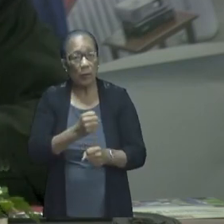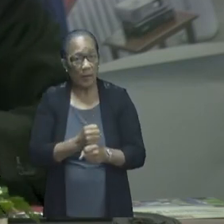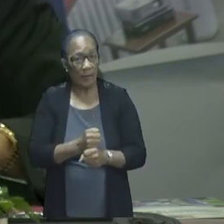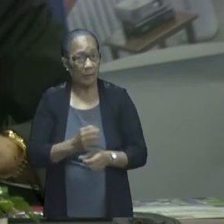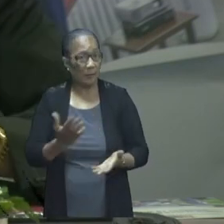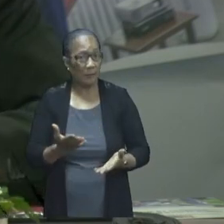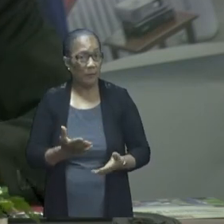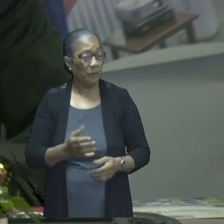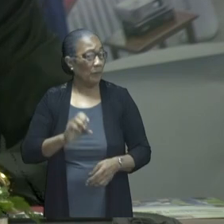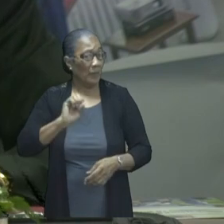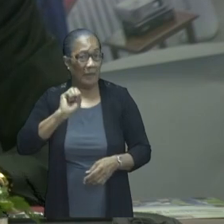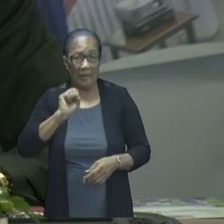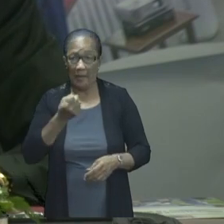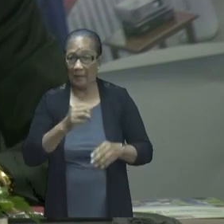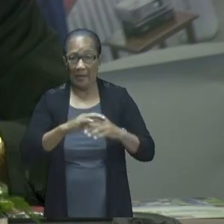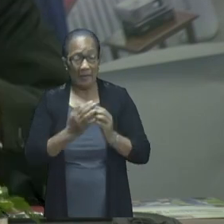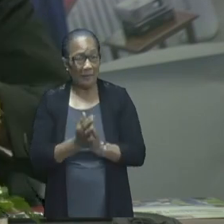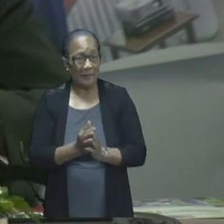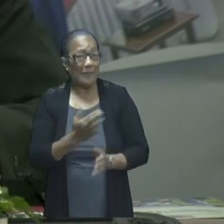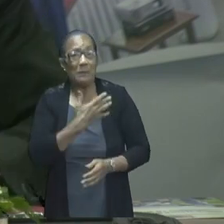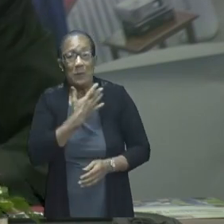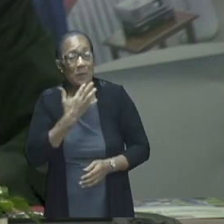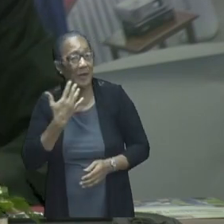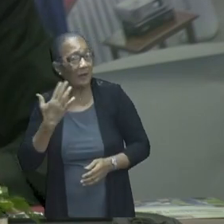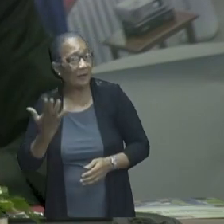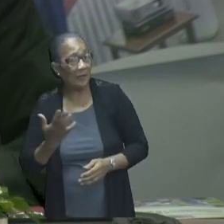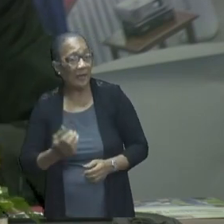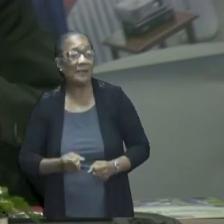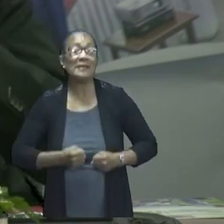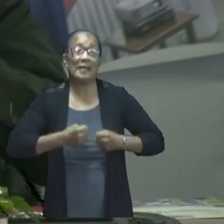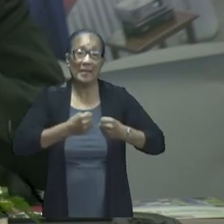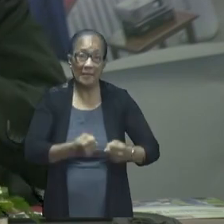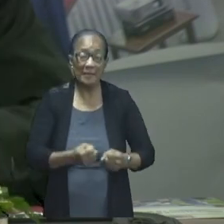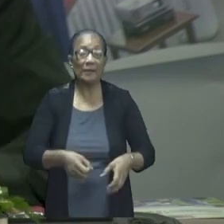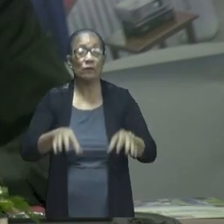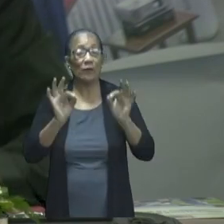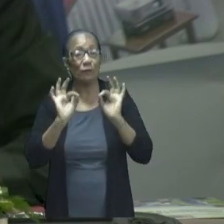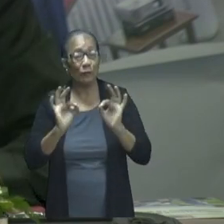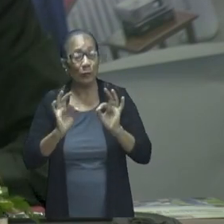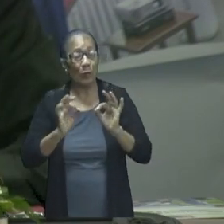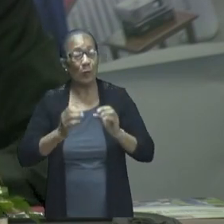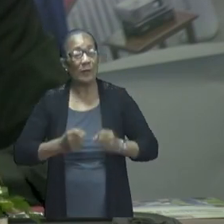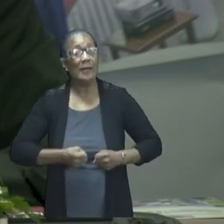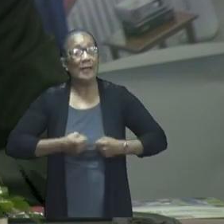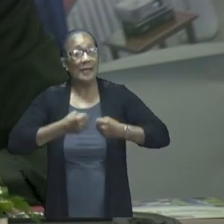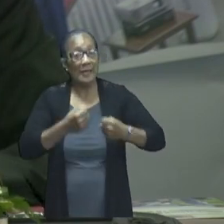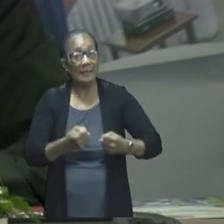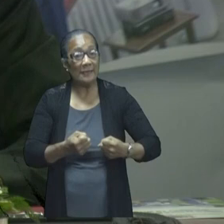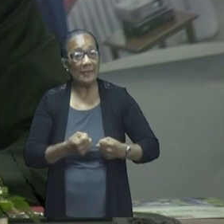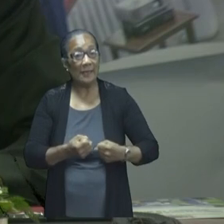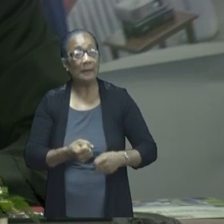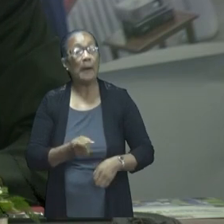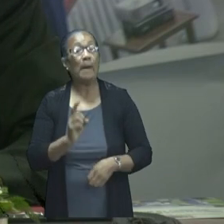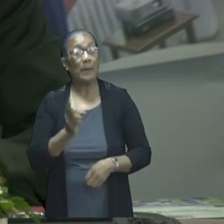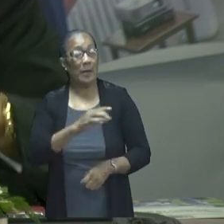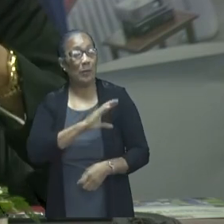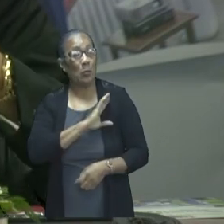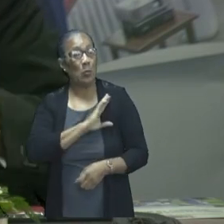vaak ziet op de voorgrond inzet van vertrouwen in staat van ook onze